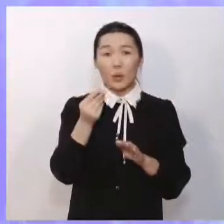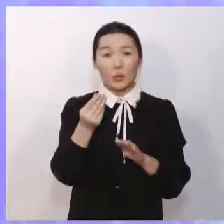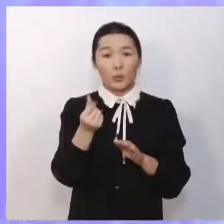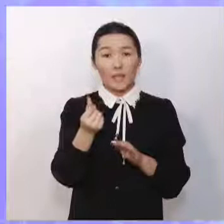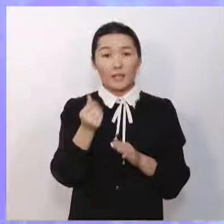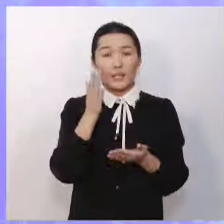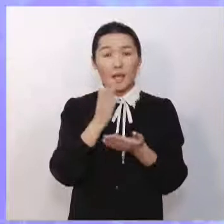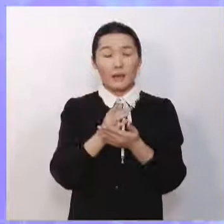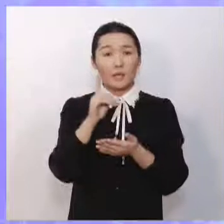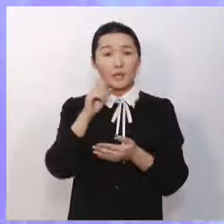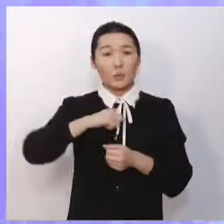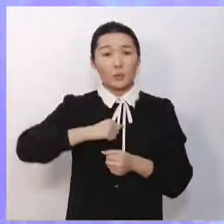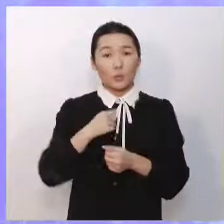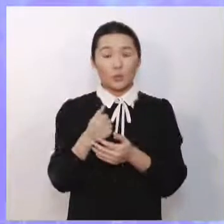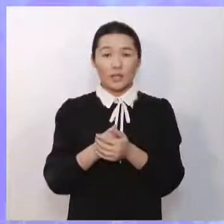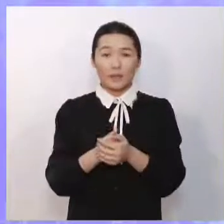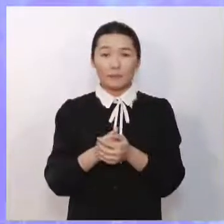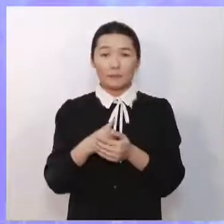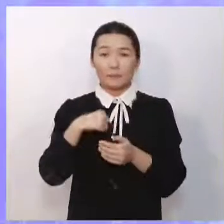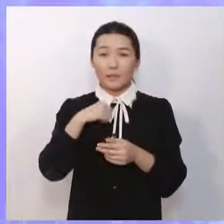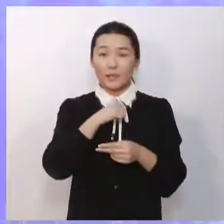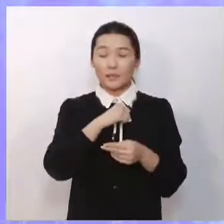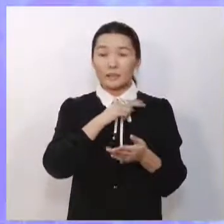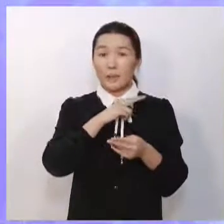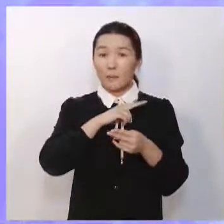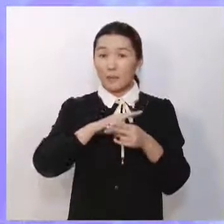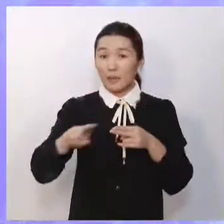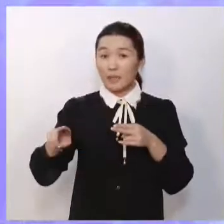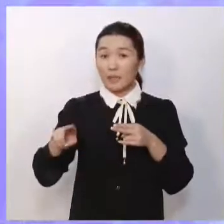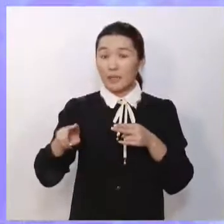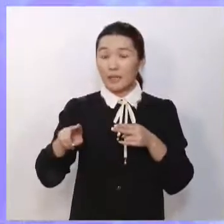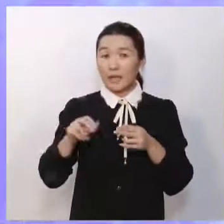Сам пропадай, а товарища выручай.